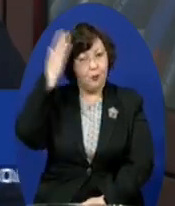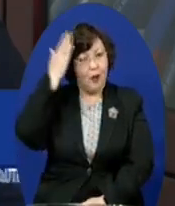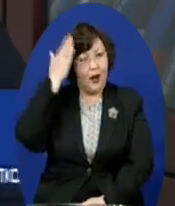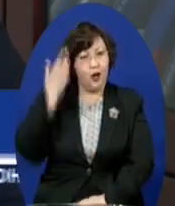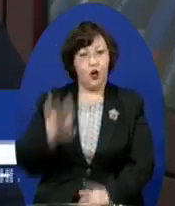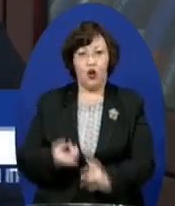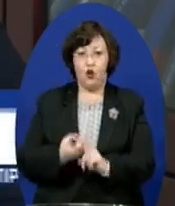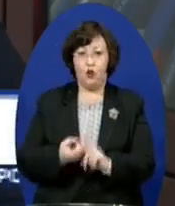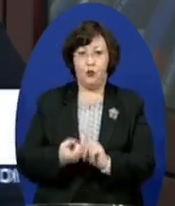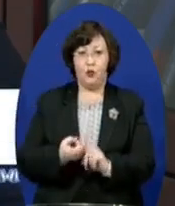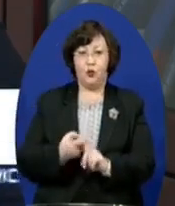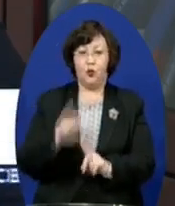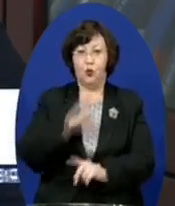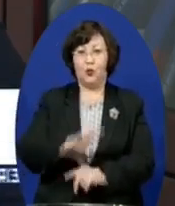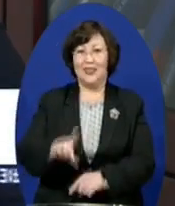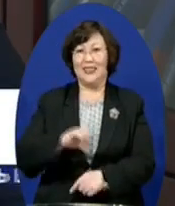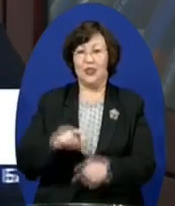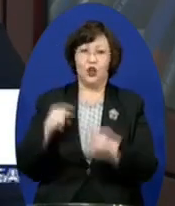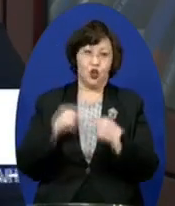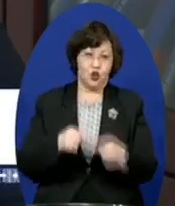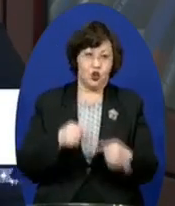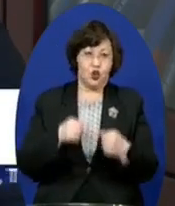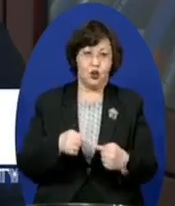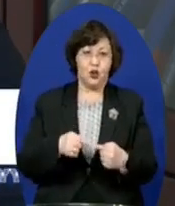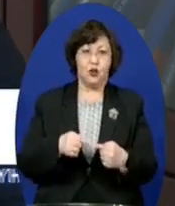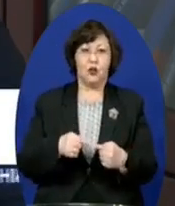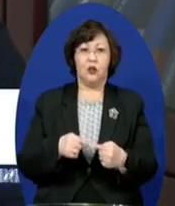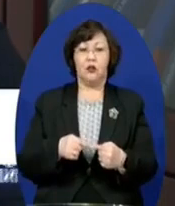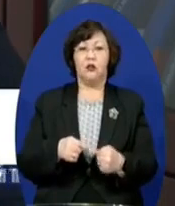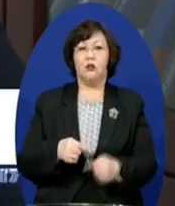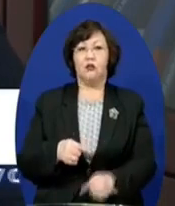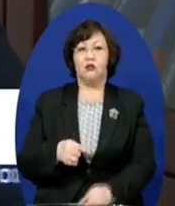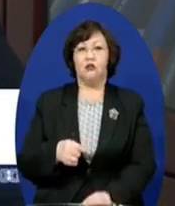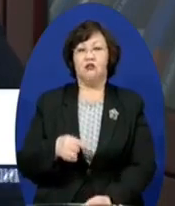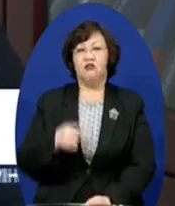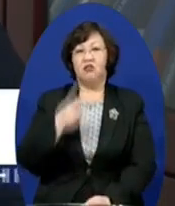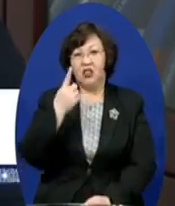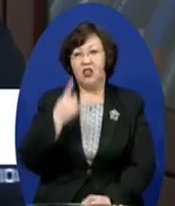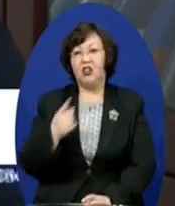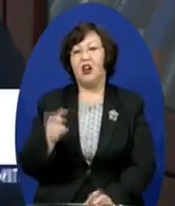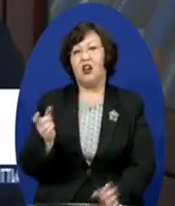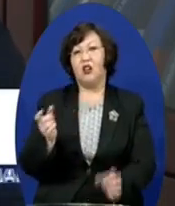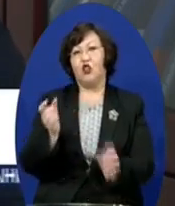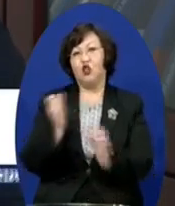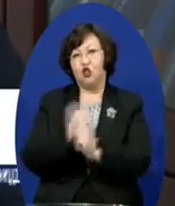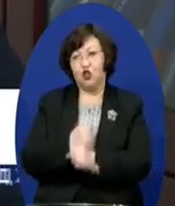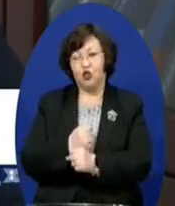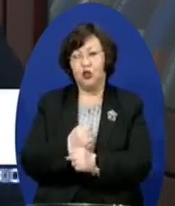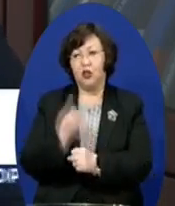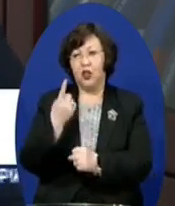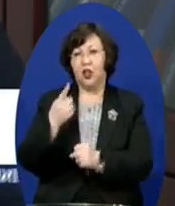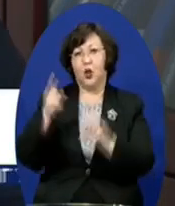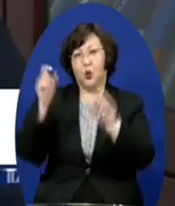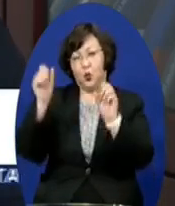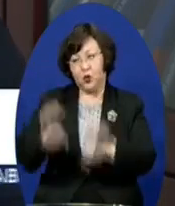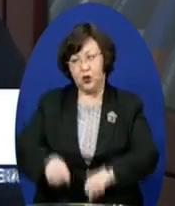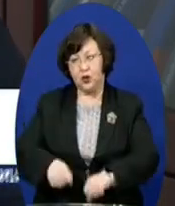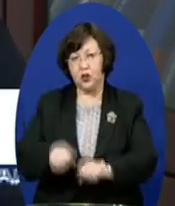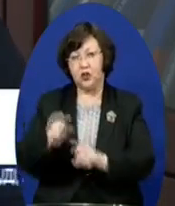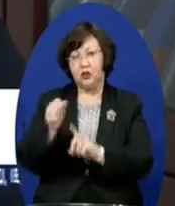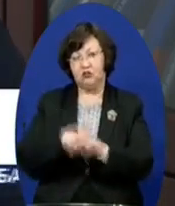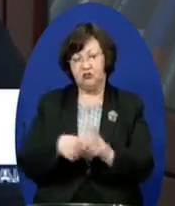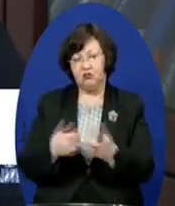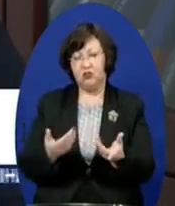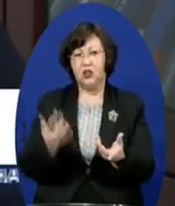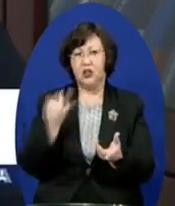холбоотой хүүхдийн эрхийн зөрчлүүд одоо нэгнийгээ хөнөөх одоо нэгийгээ хүчндэх ийм